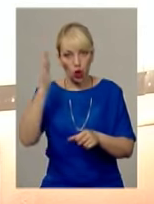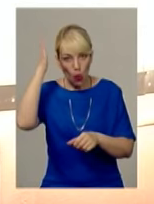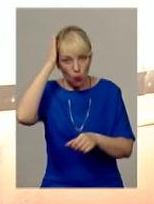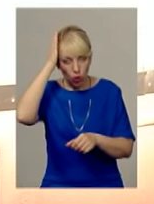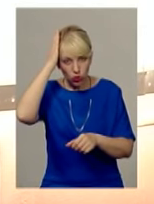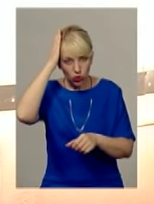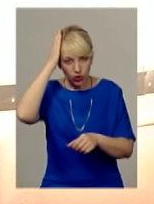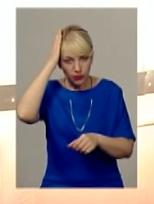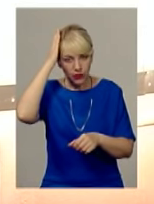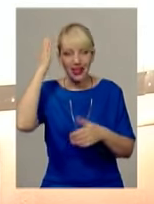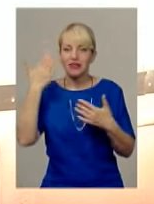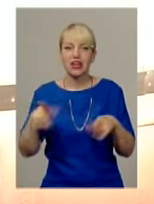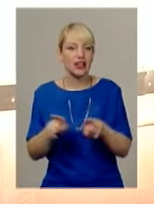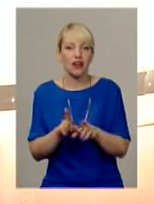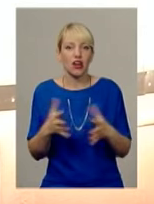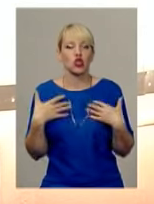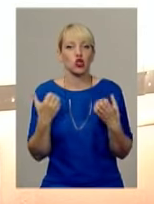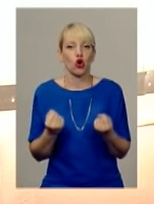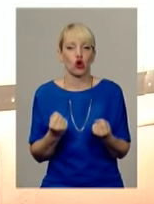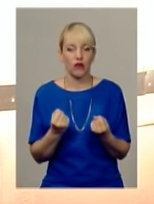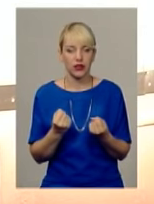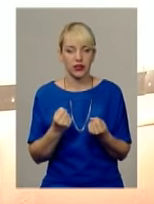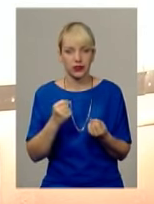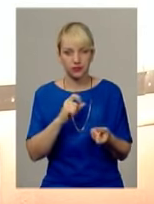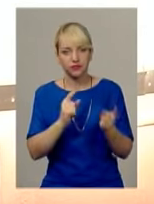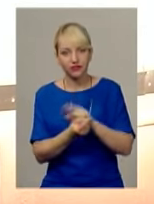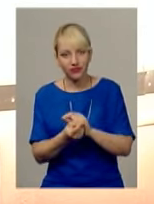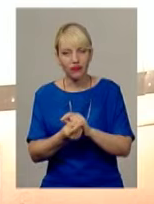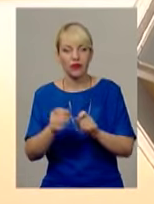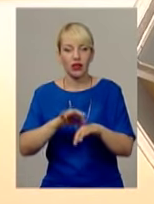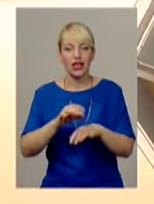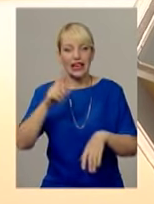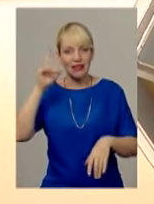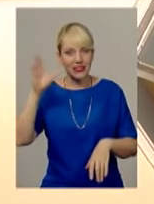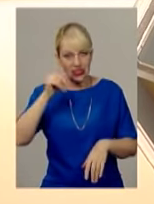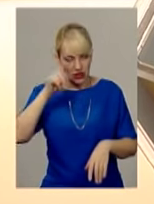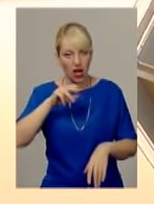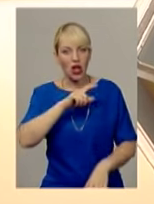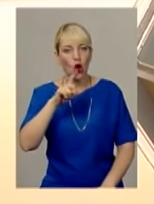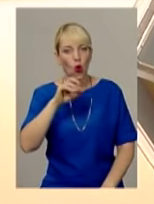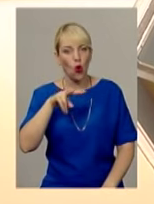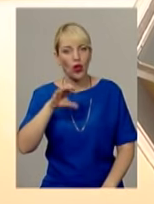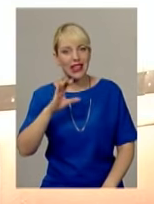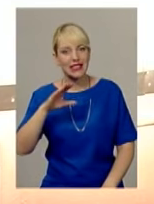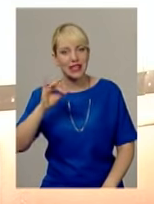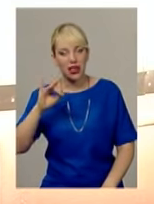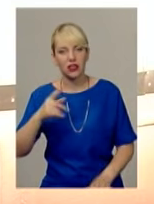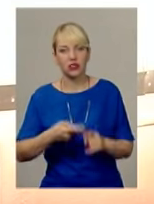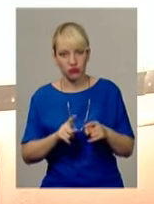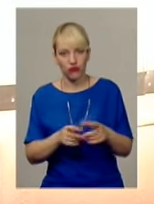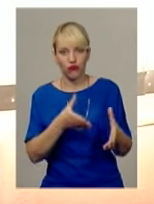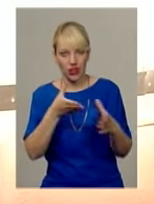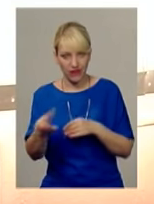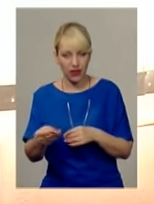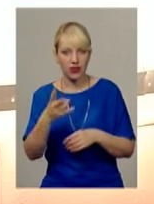так, вже не такий здоровий робиться. Ну, всі знають про холестерин. Це теж фактор розвитку інсульту. Паління